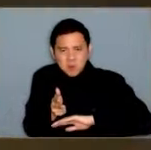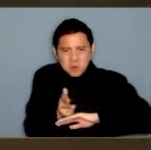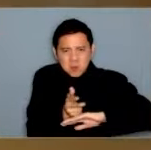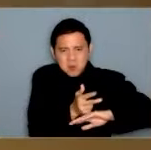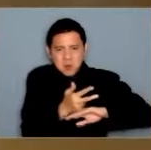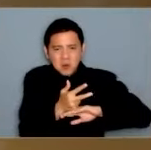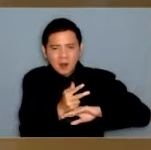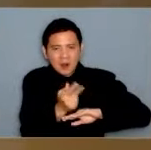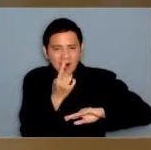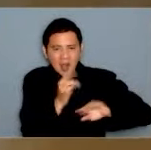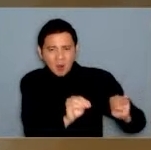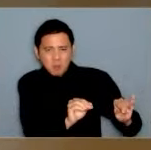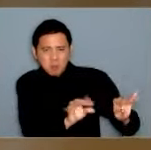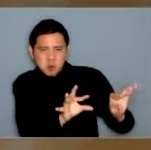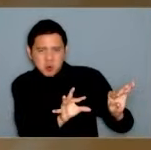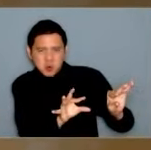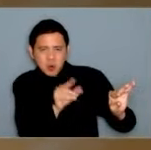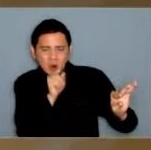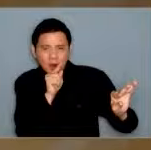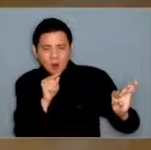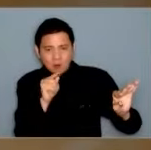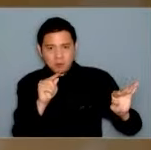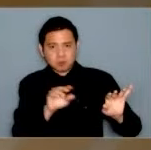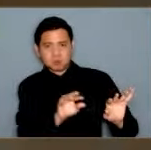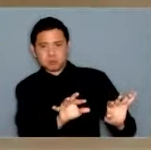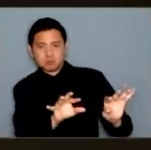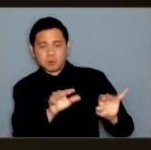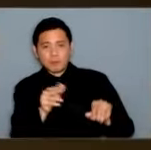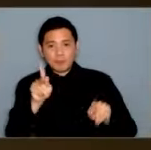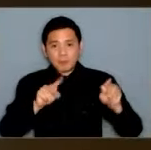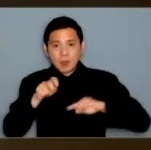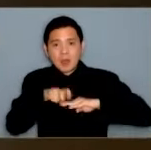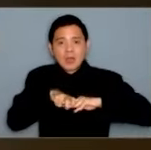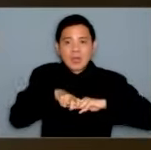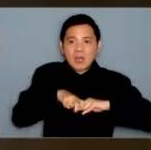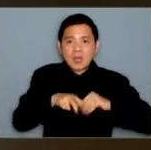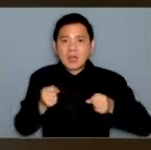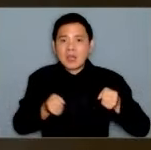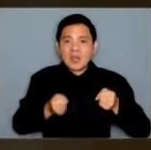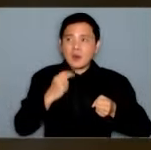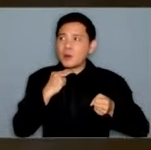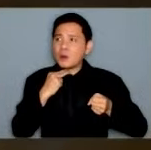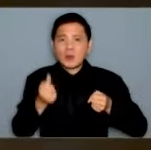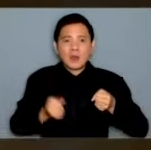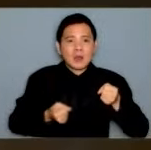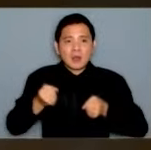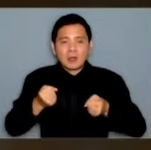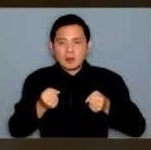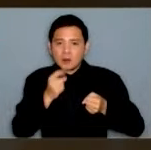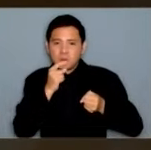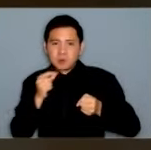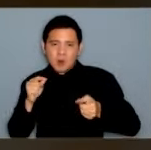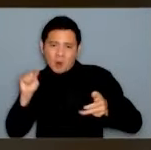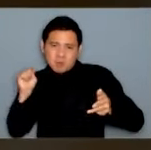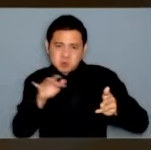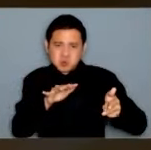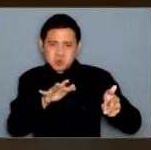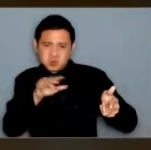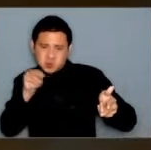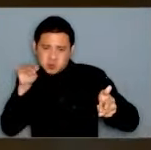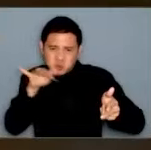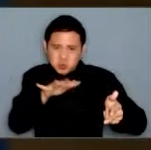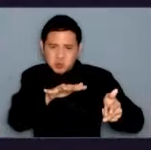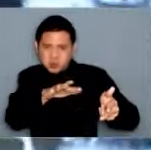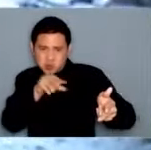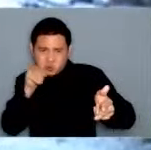City. Bukas pa ang headlight nito at may tao sa loob. Sa lakas ng agos, tuluyang inanod ang kotse papunta sa